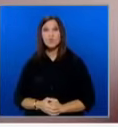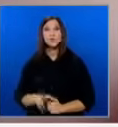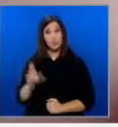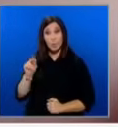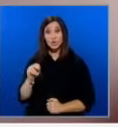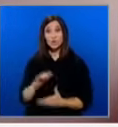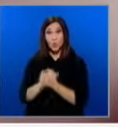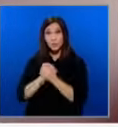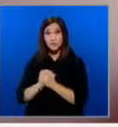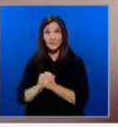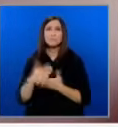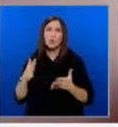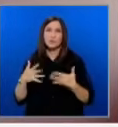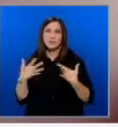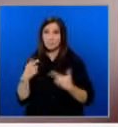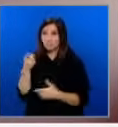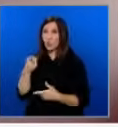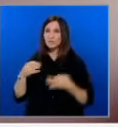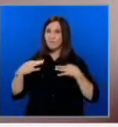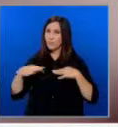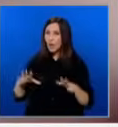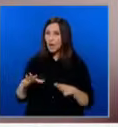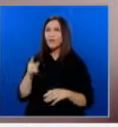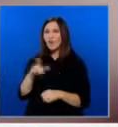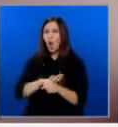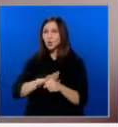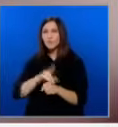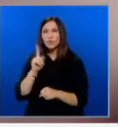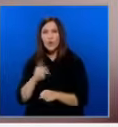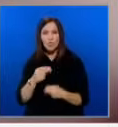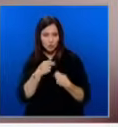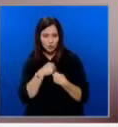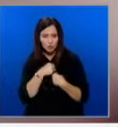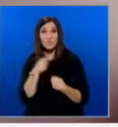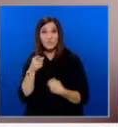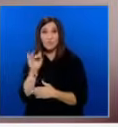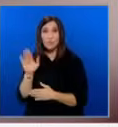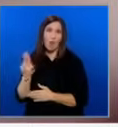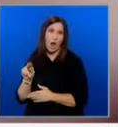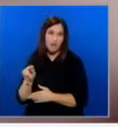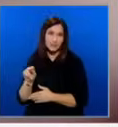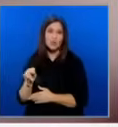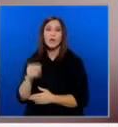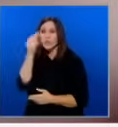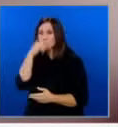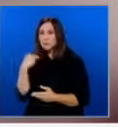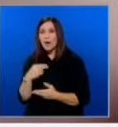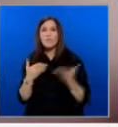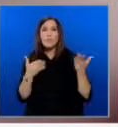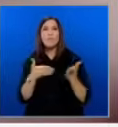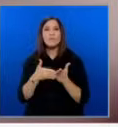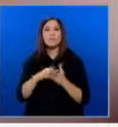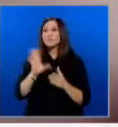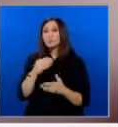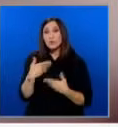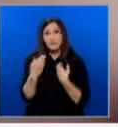Ще му кажа, че го поздравявам и че съм много радостен, че той е на свобода. Това е основното, което чувствам. И това бих му казал. Слава Богу, че въпреки